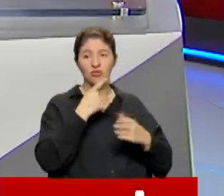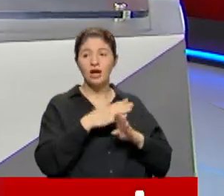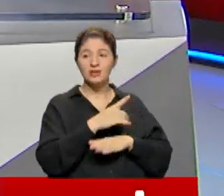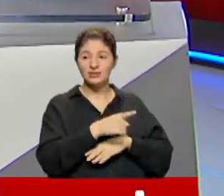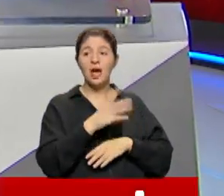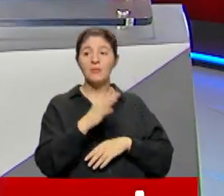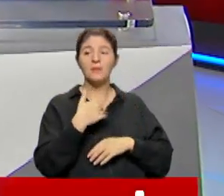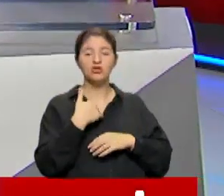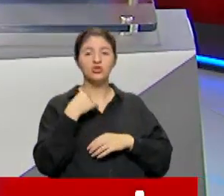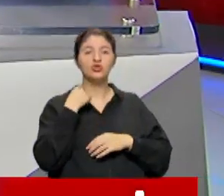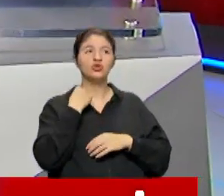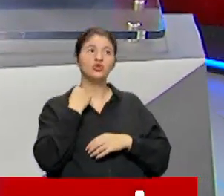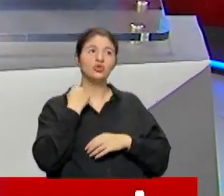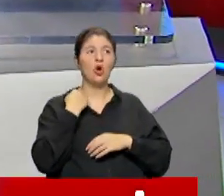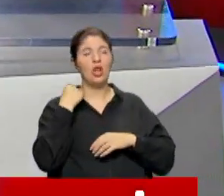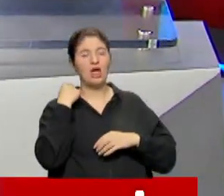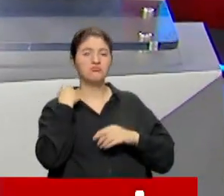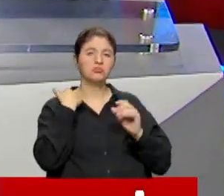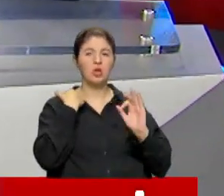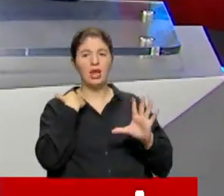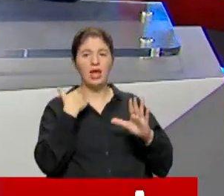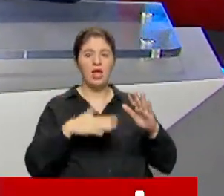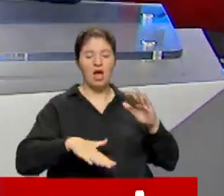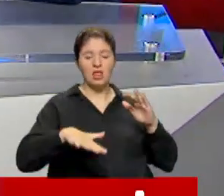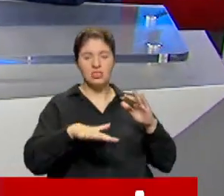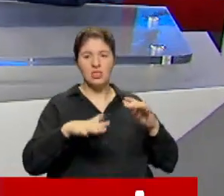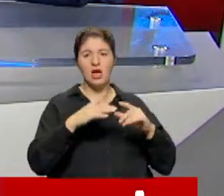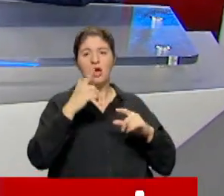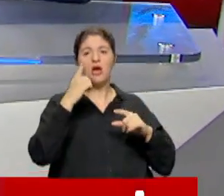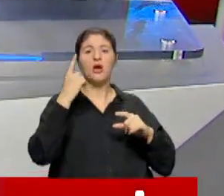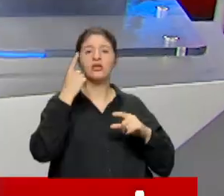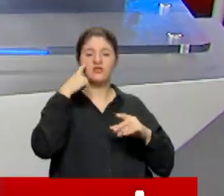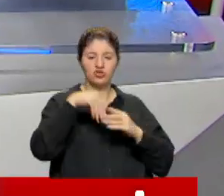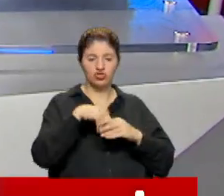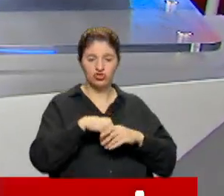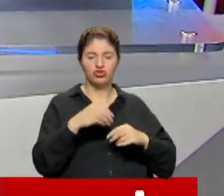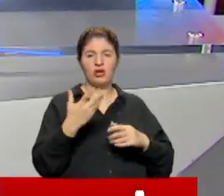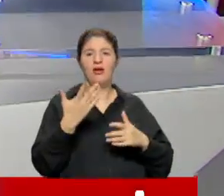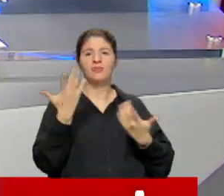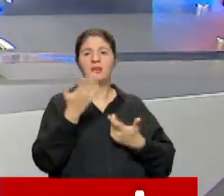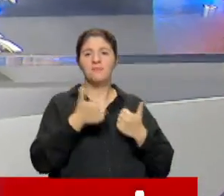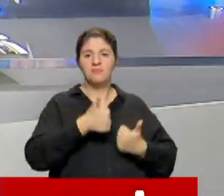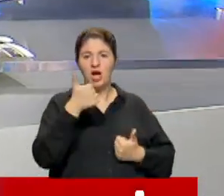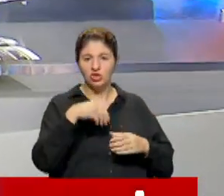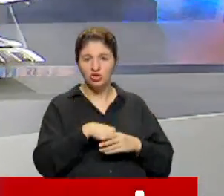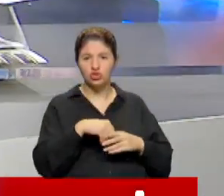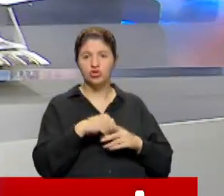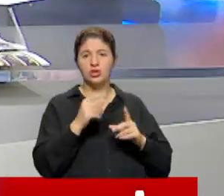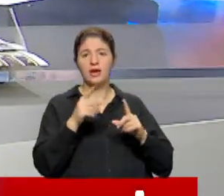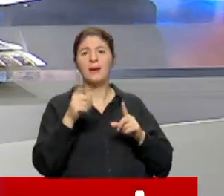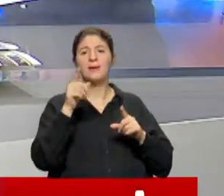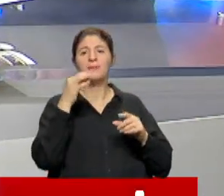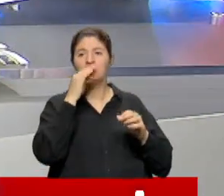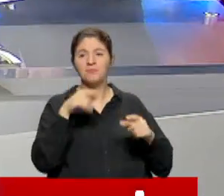aslında ama bence şöyle oluyor Eee alt kademede bürokratlar üzerinde Mesela bakanlıktaki muadil bir